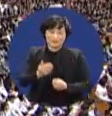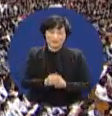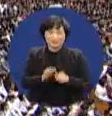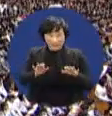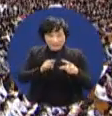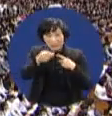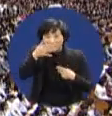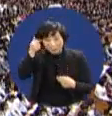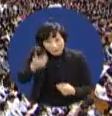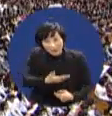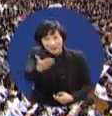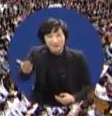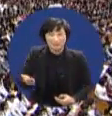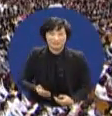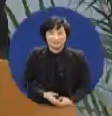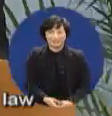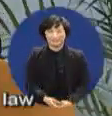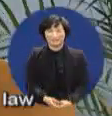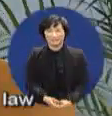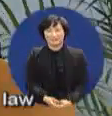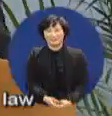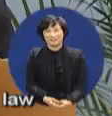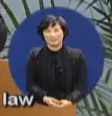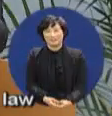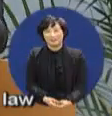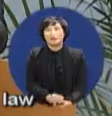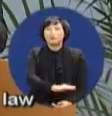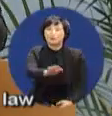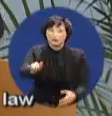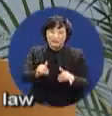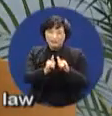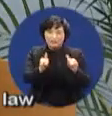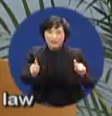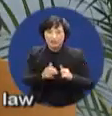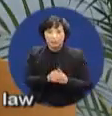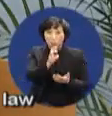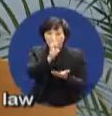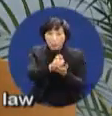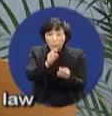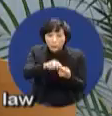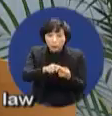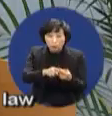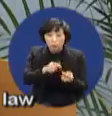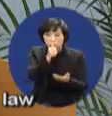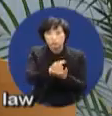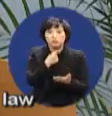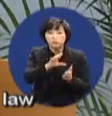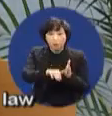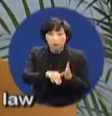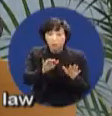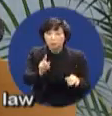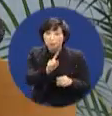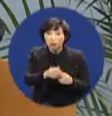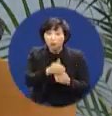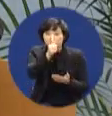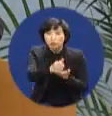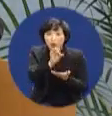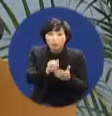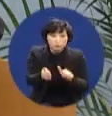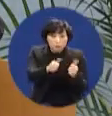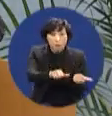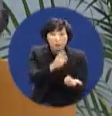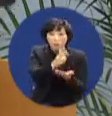이해가 됩니까? 그러므로 인간은 법대로 죄를 지니까 죄값은 사망, 법대로